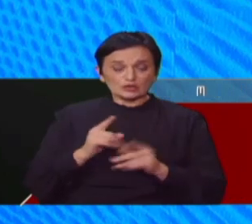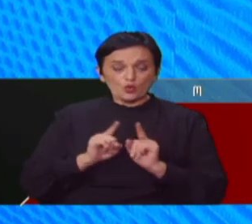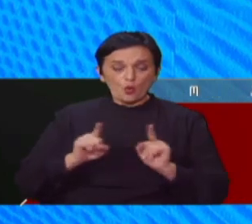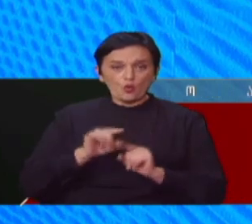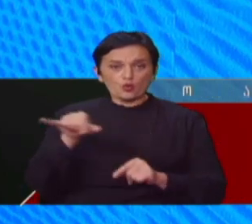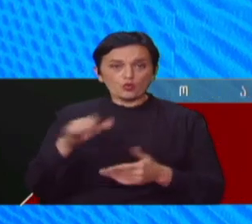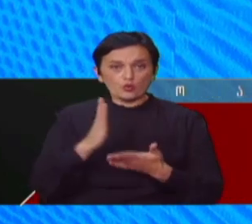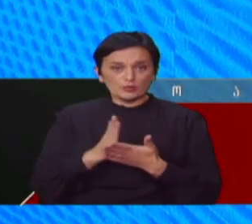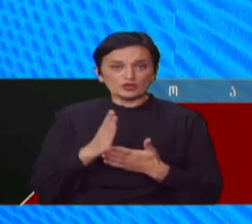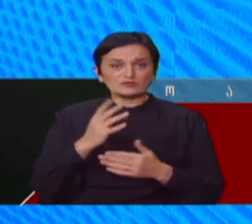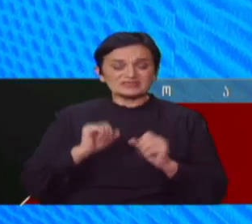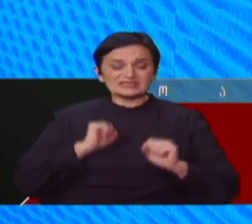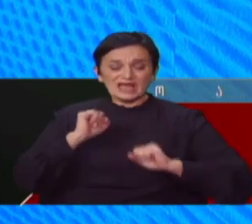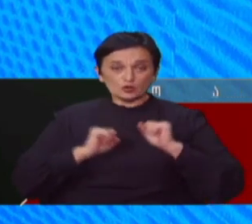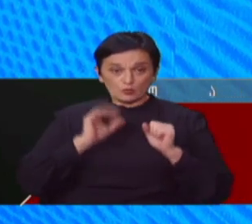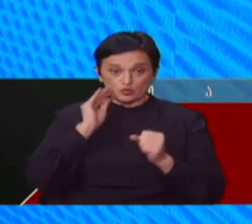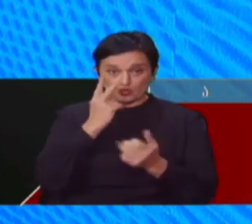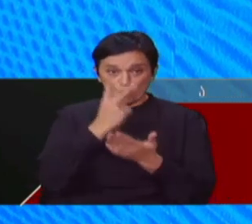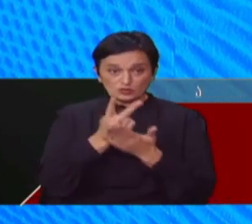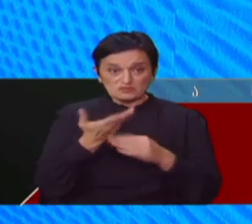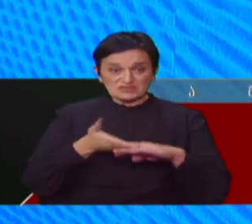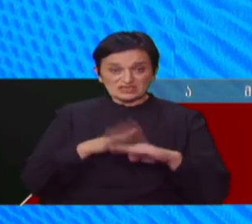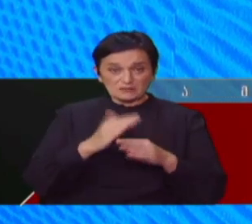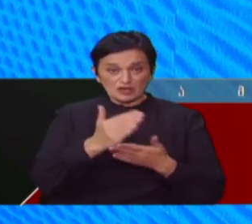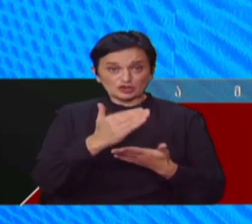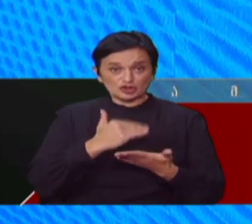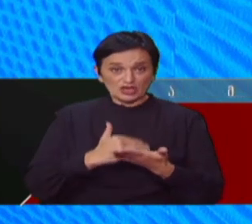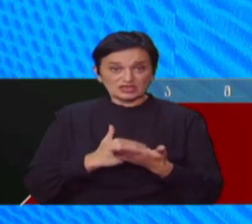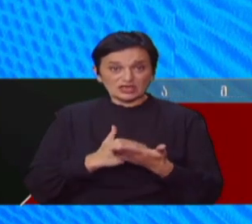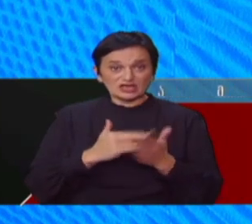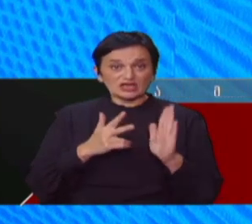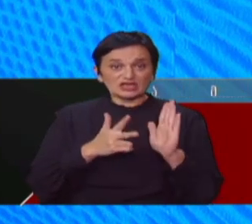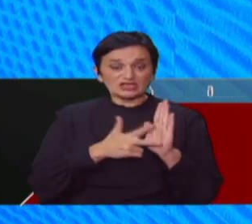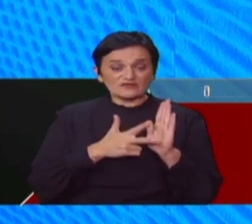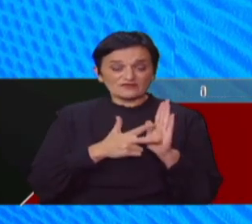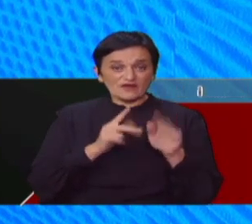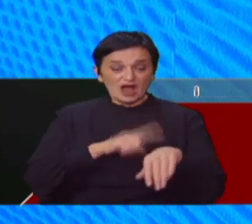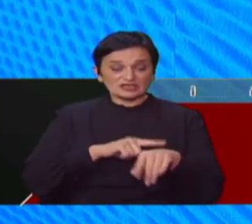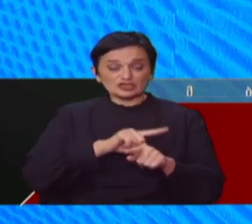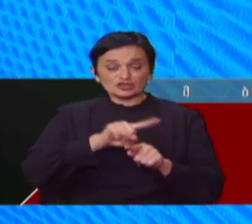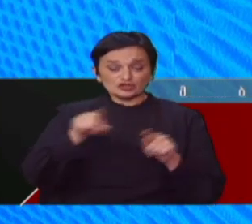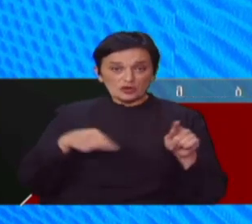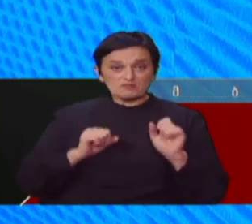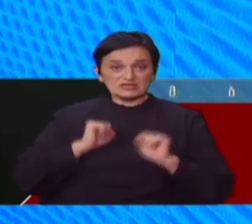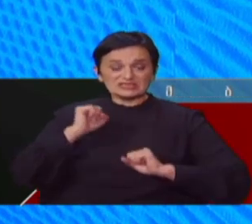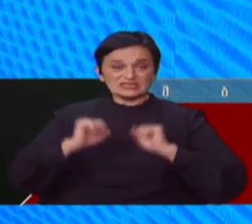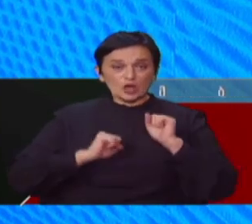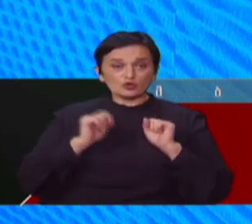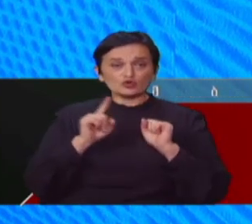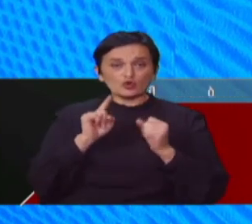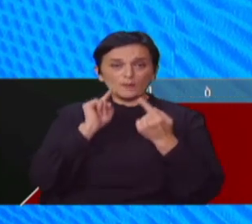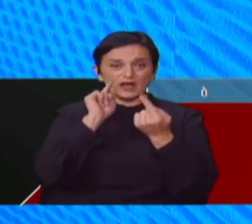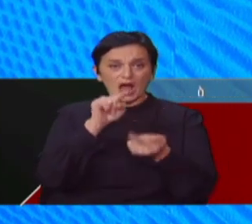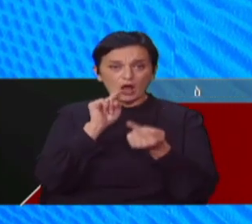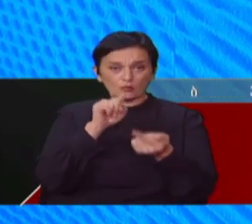экнеба стилоба гиде артхар, отца нахаус зимеше дегэбс, руасати шемдек, экнеба стилоба, ром гаа